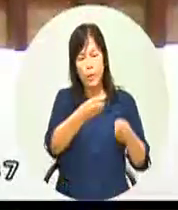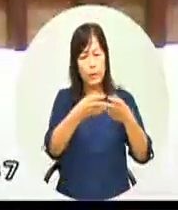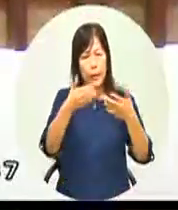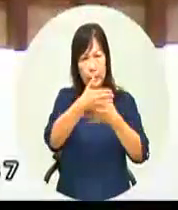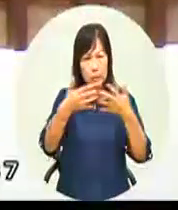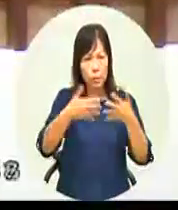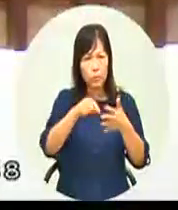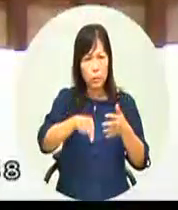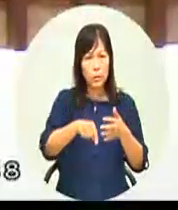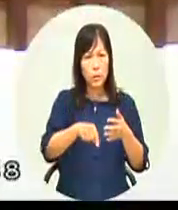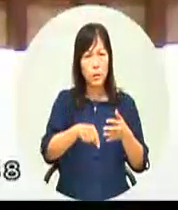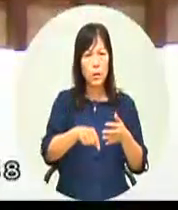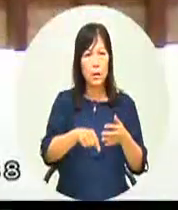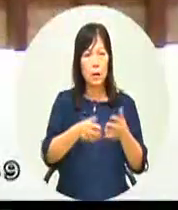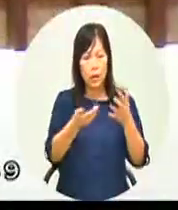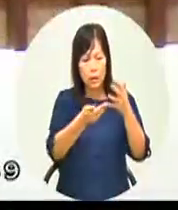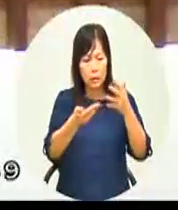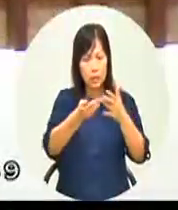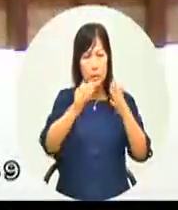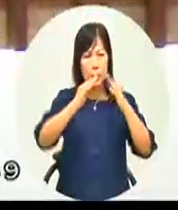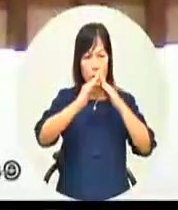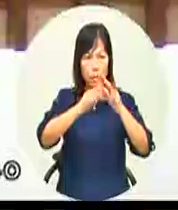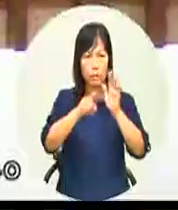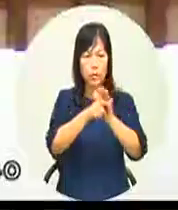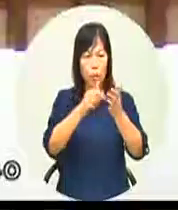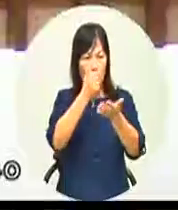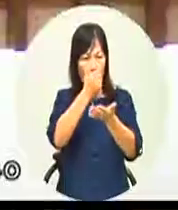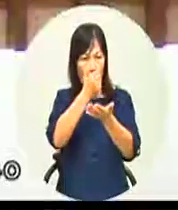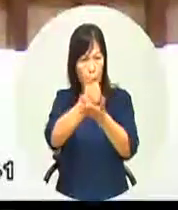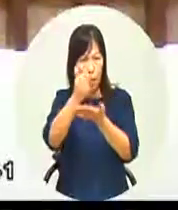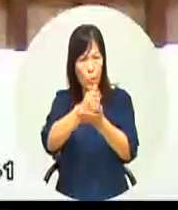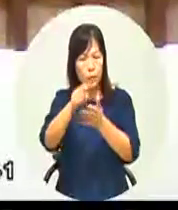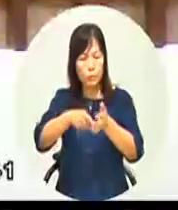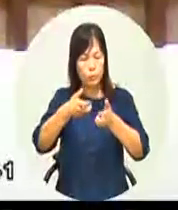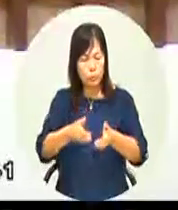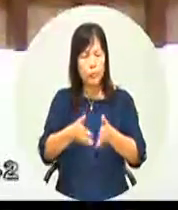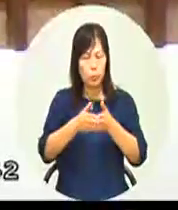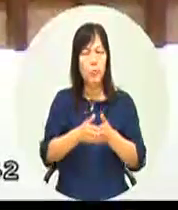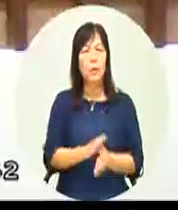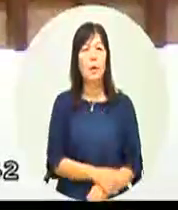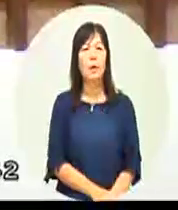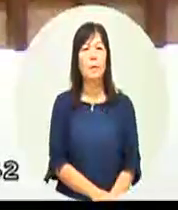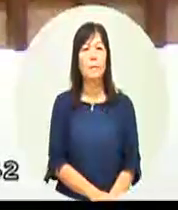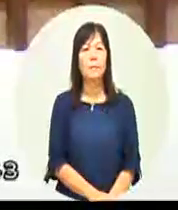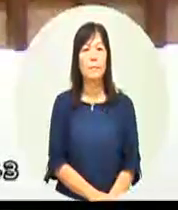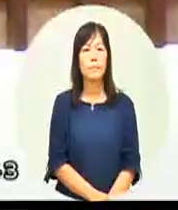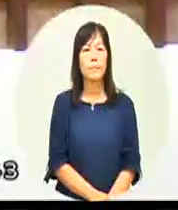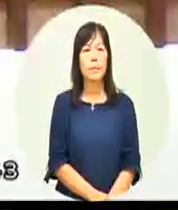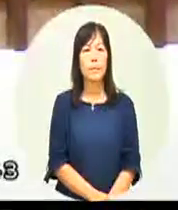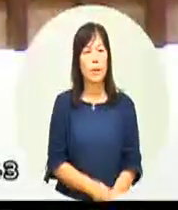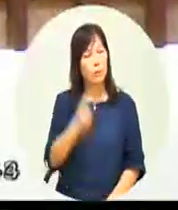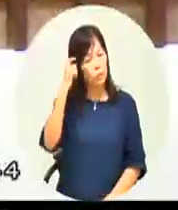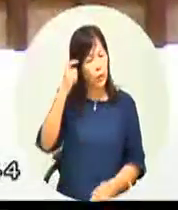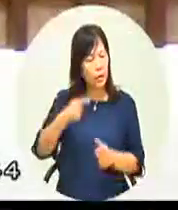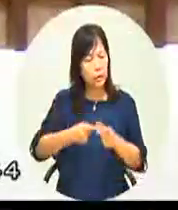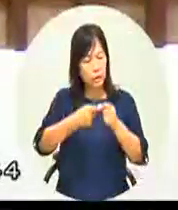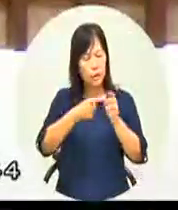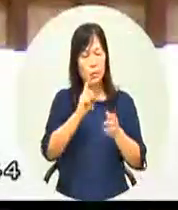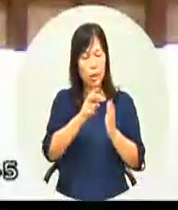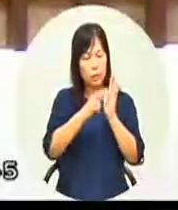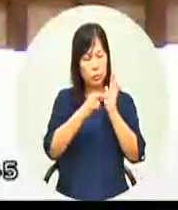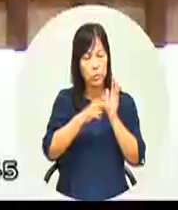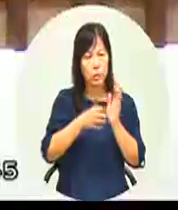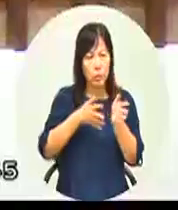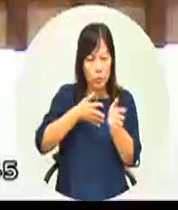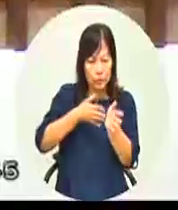实呢，提升整个城市的公共运输是非常的重要的哦。首先，我想先来讲轻轨。